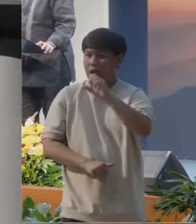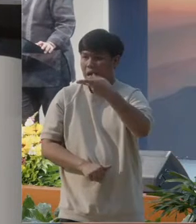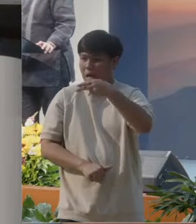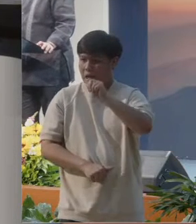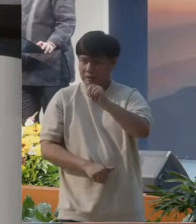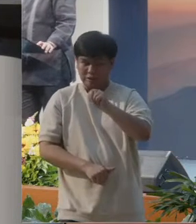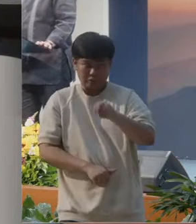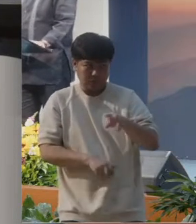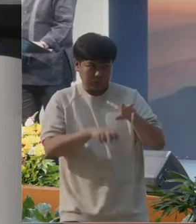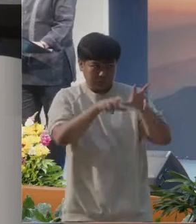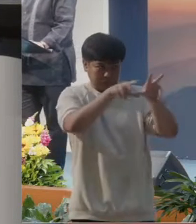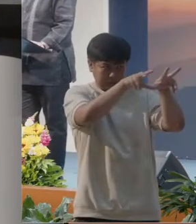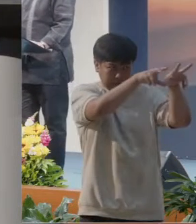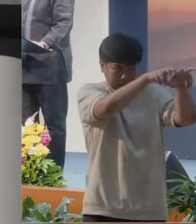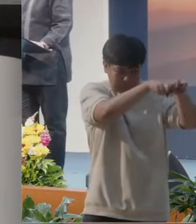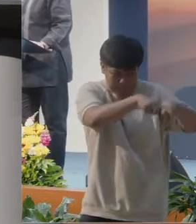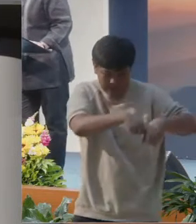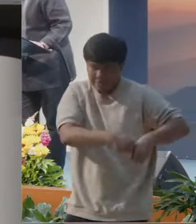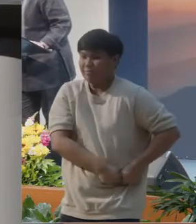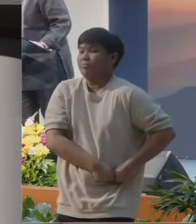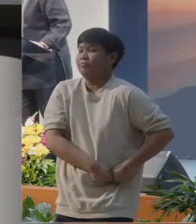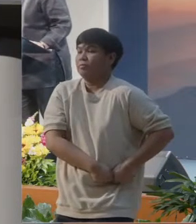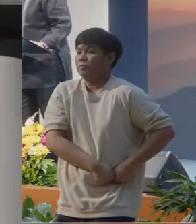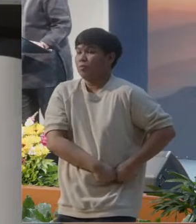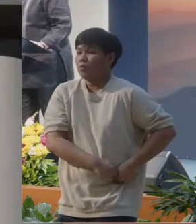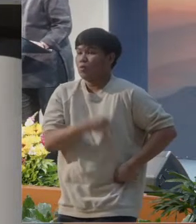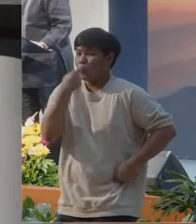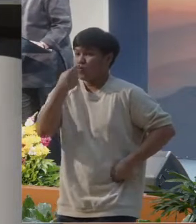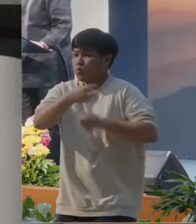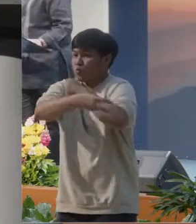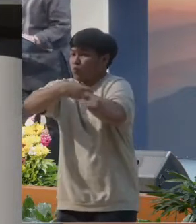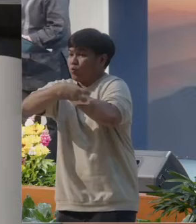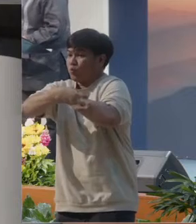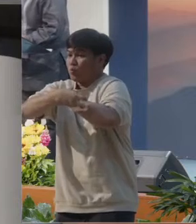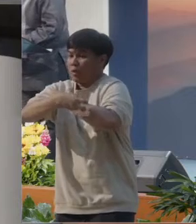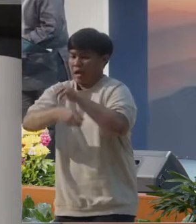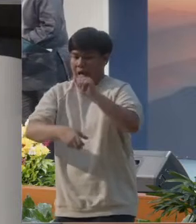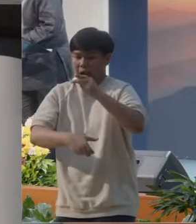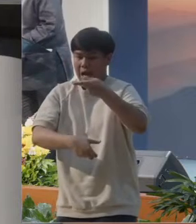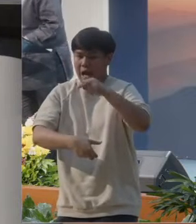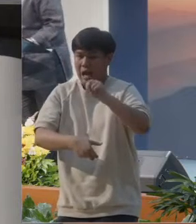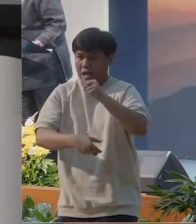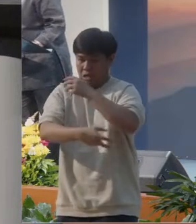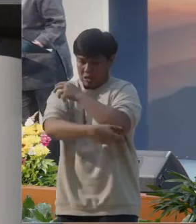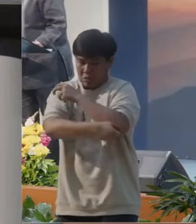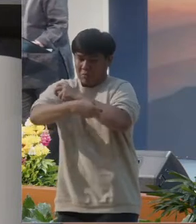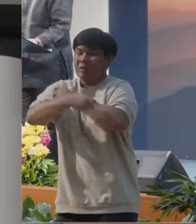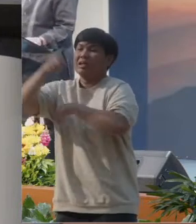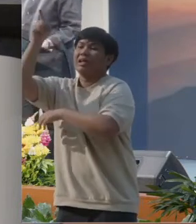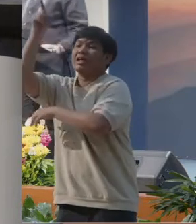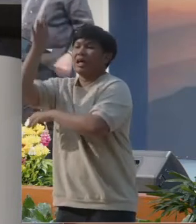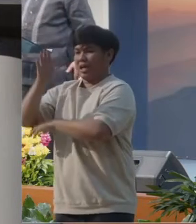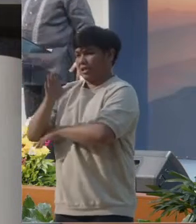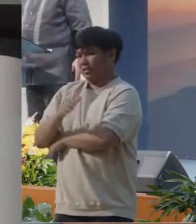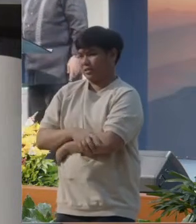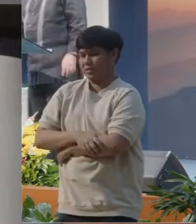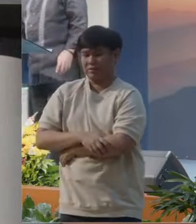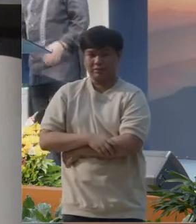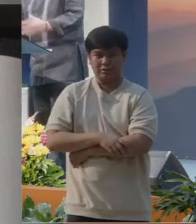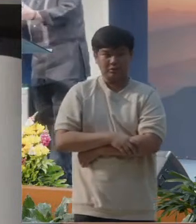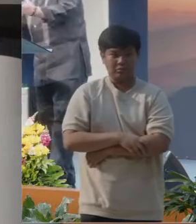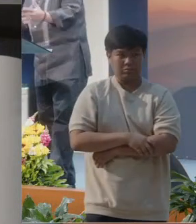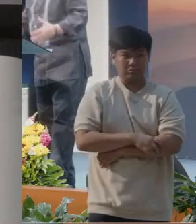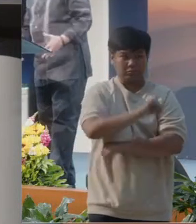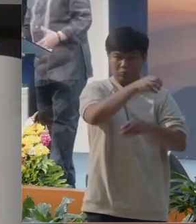Jericho. Nagnakaw po siya sa Panginoon. Napakalaking kasalanan po noon. At anong kanyang